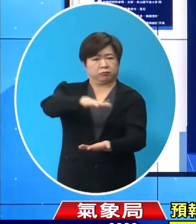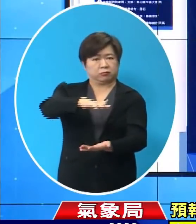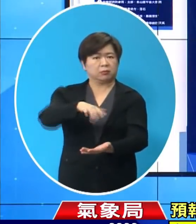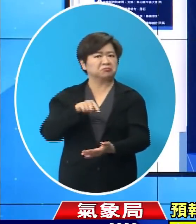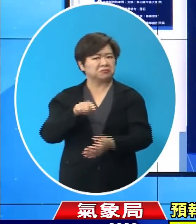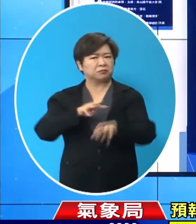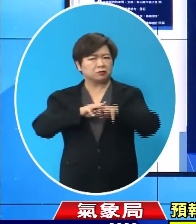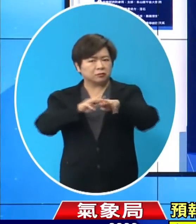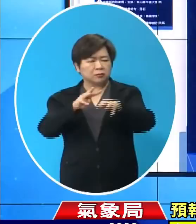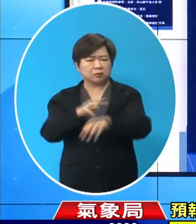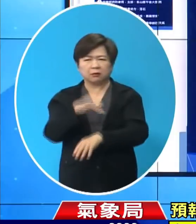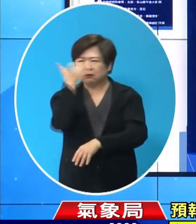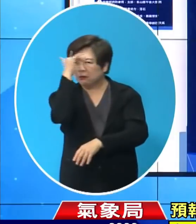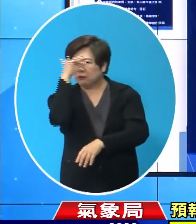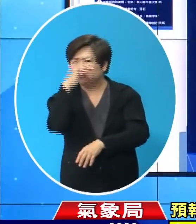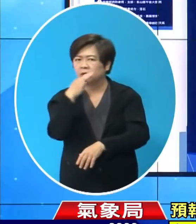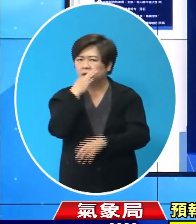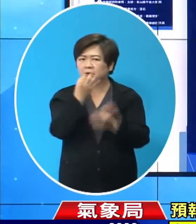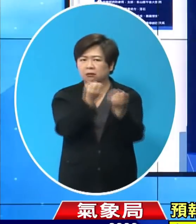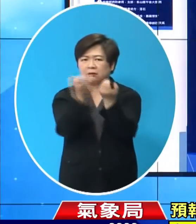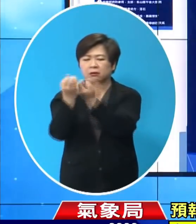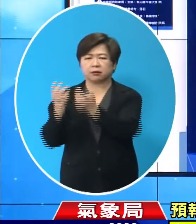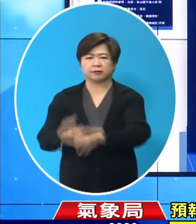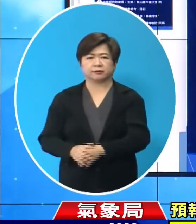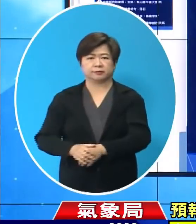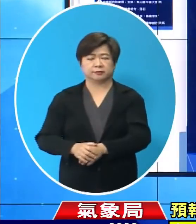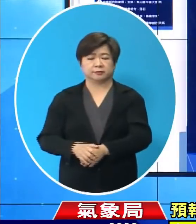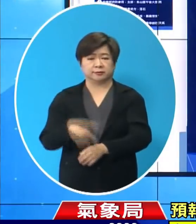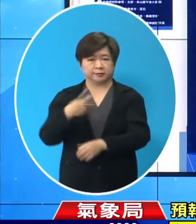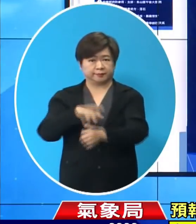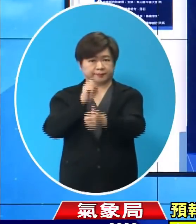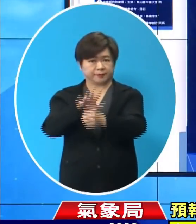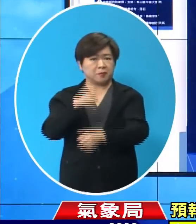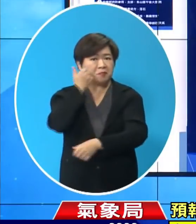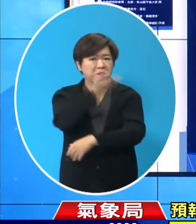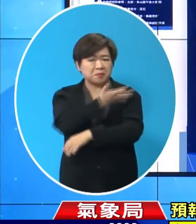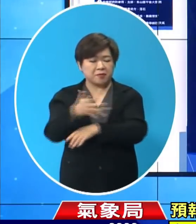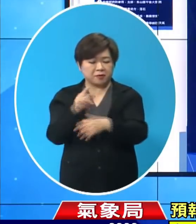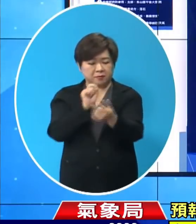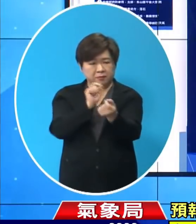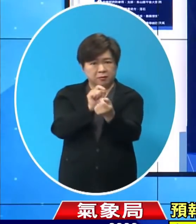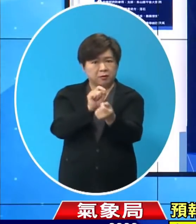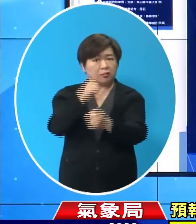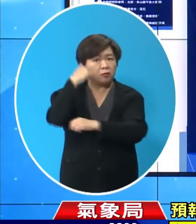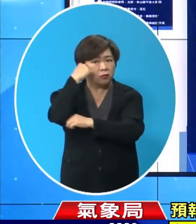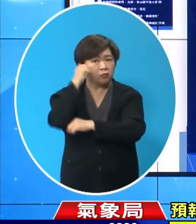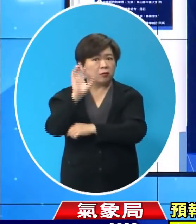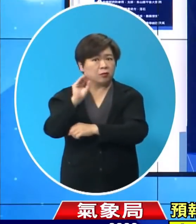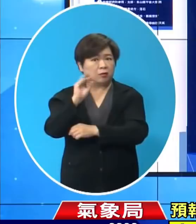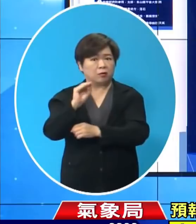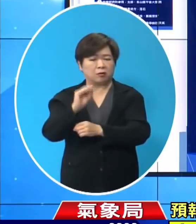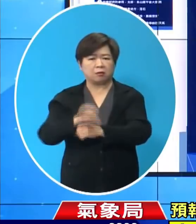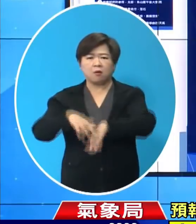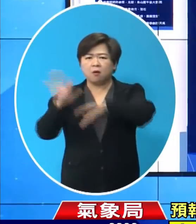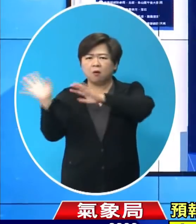那外出可能会有视线不良的情形。最后要提醒，在沿海地区受到西南风影响，风和浪还是比较大